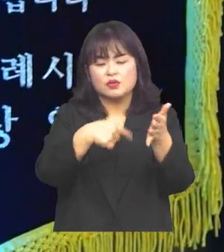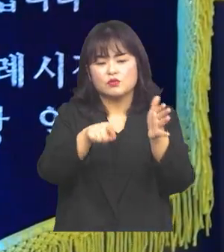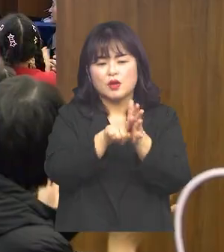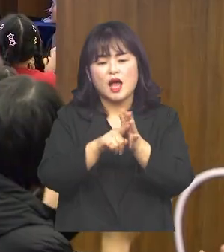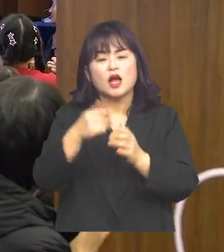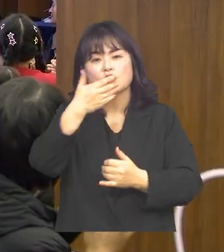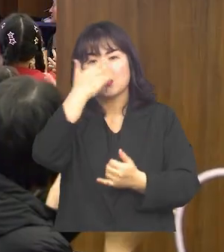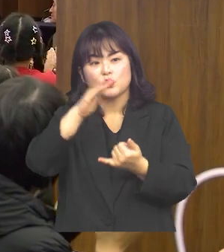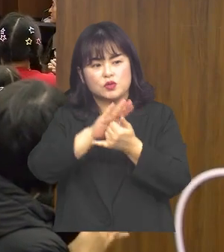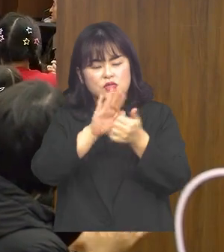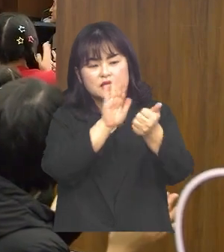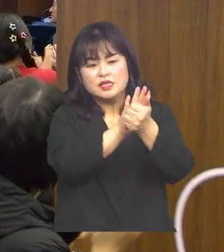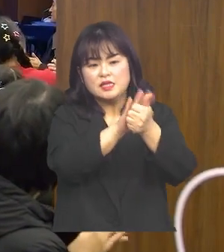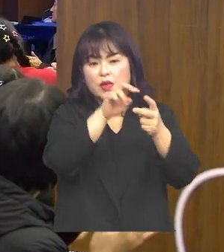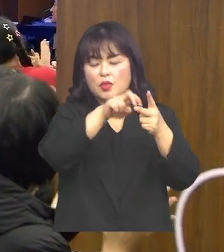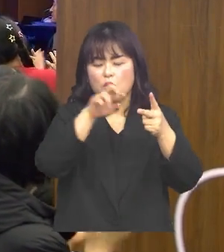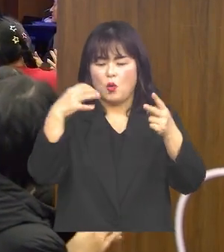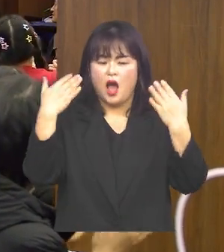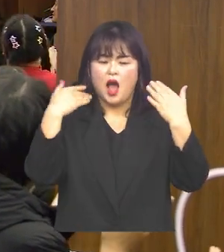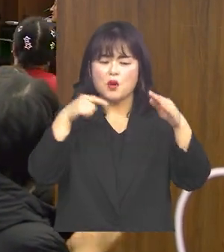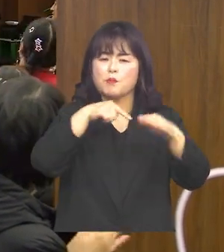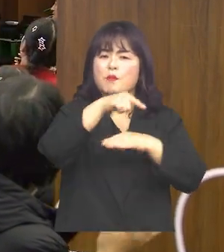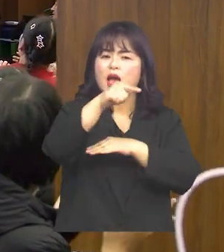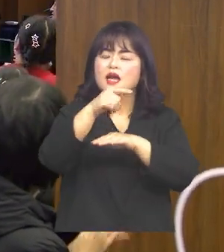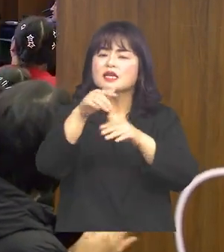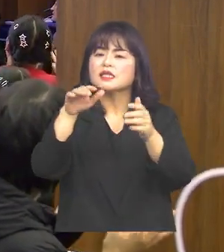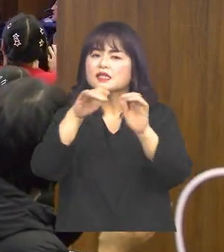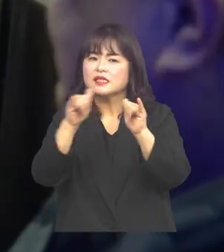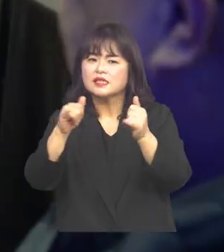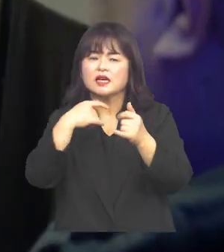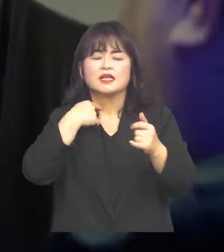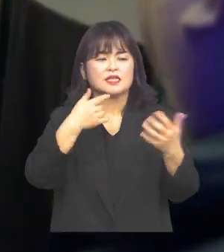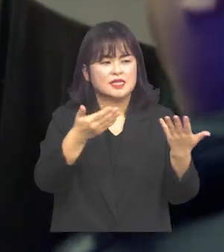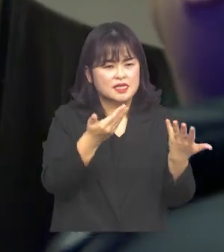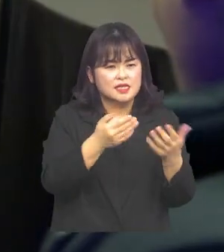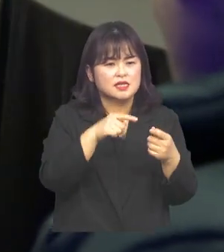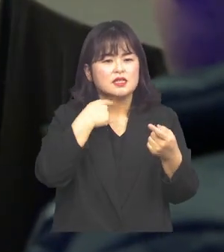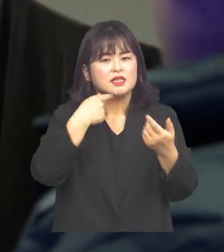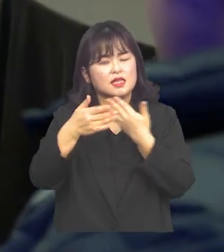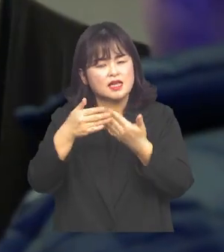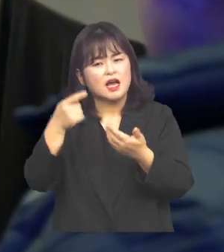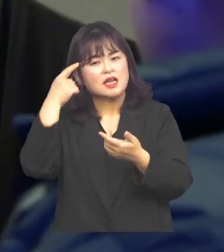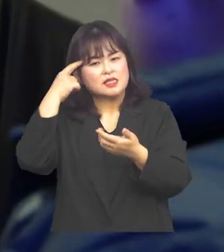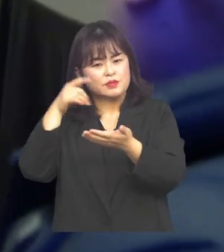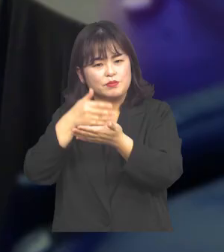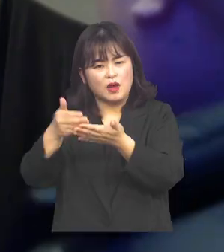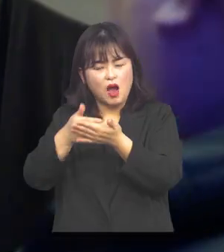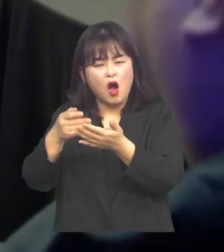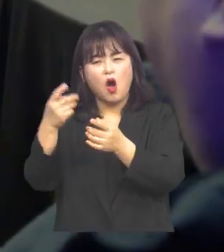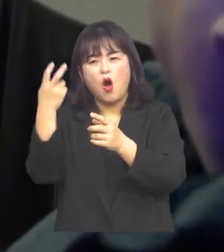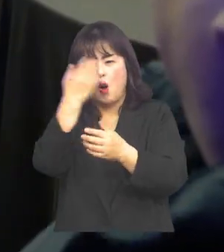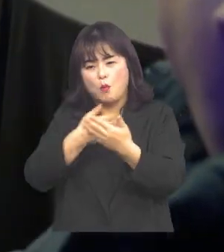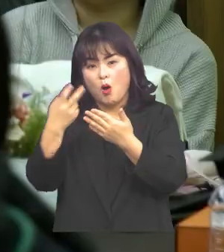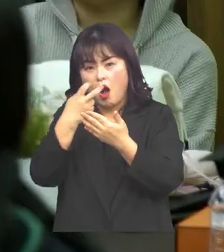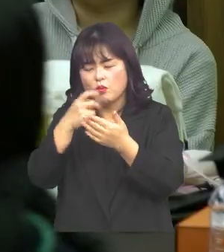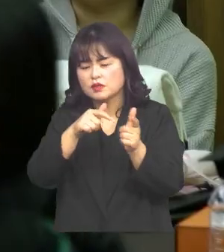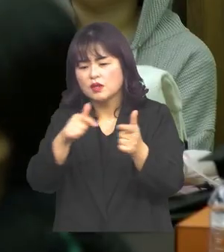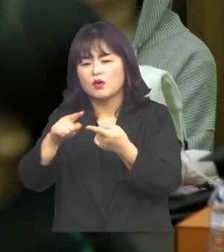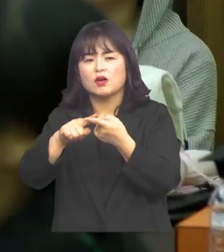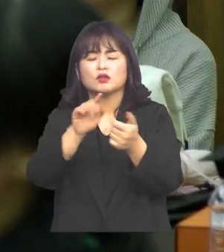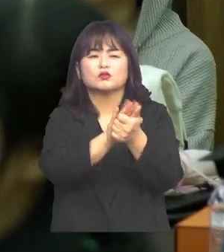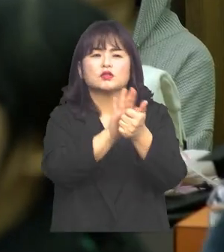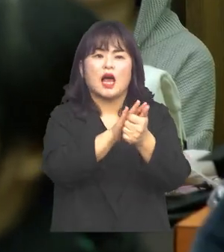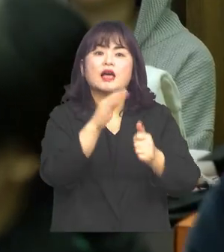통해 청소년지원센터가 학교 밖 청소년 자립을 위한 직업체험, 심리검사, 학습지원, 건강검진 등을